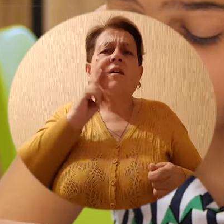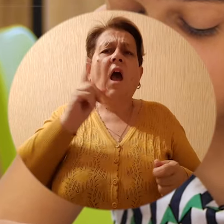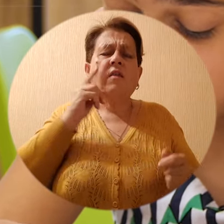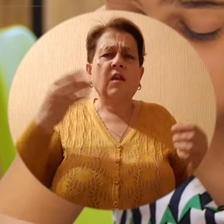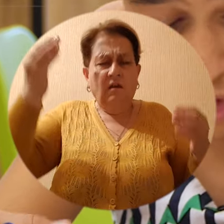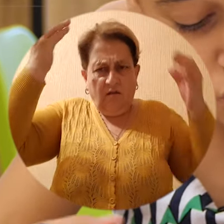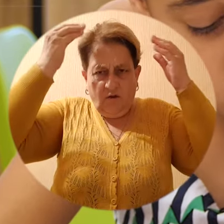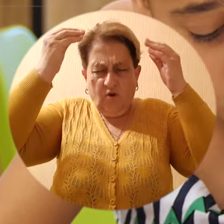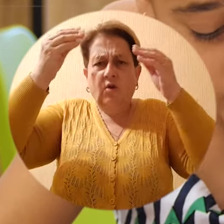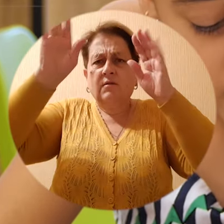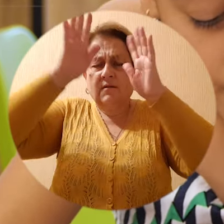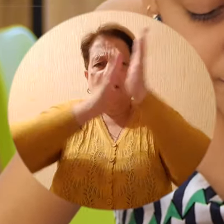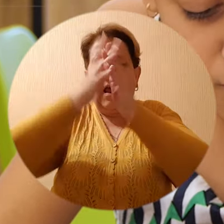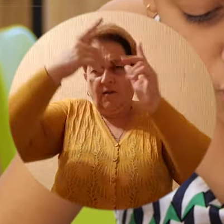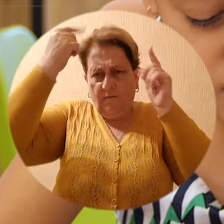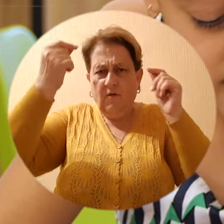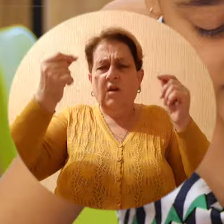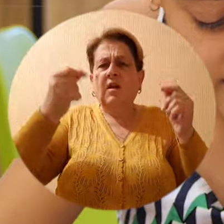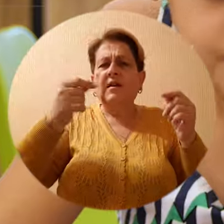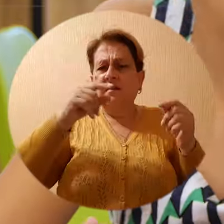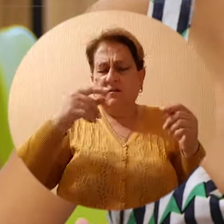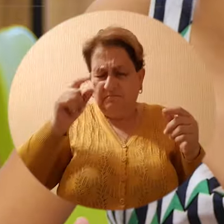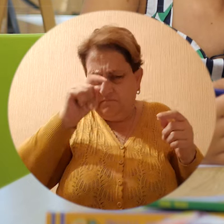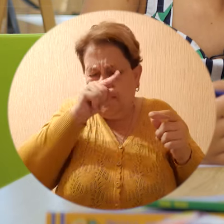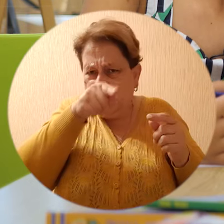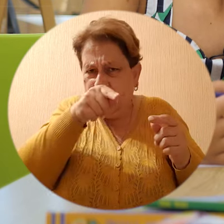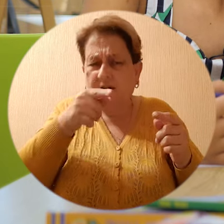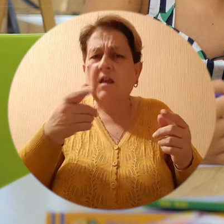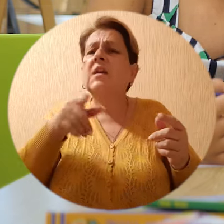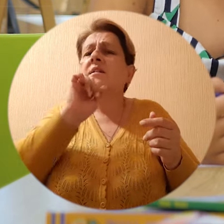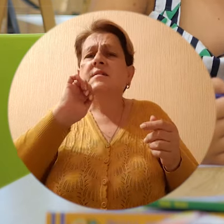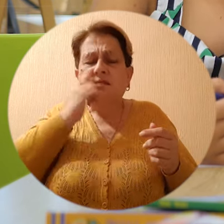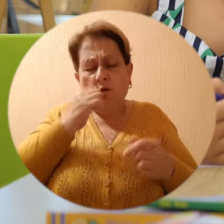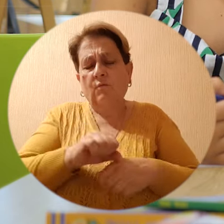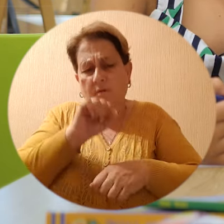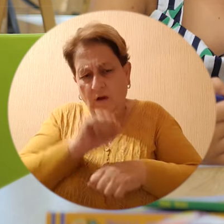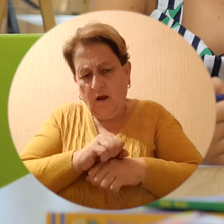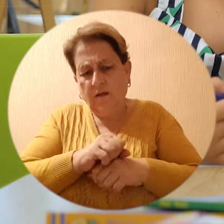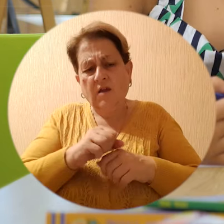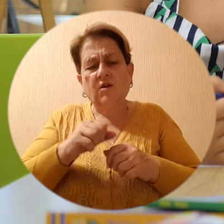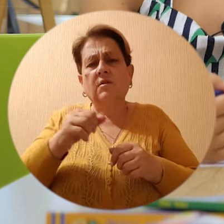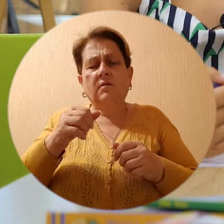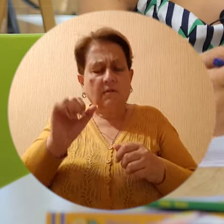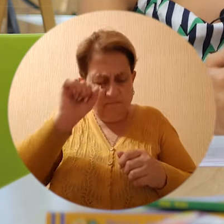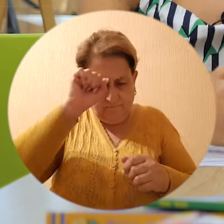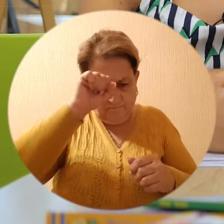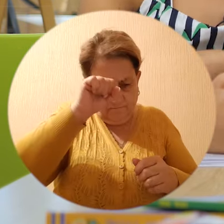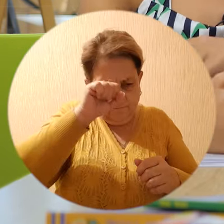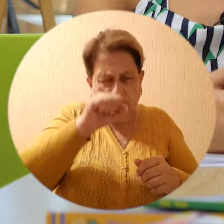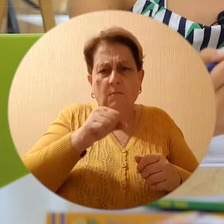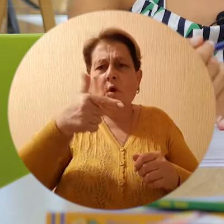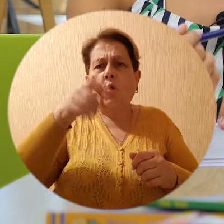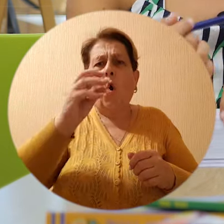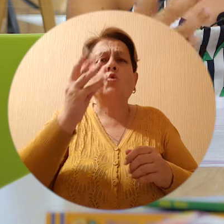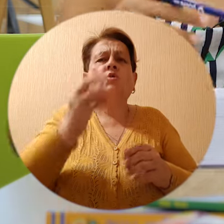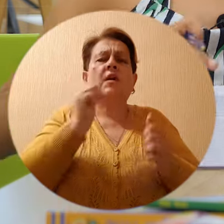չուխավ, գլխին սոճու կոն, մորքը ցից։ Ծերունին կանգ առավ ժայռի մոտ, կռացավ մի